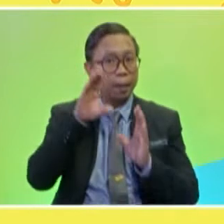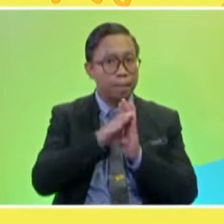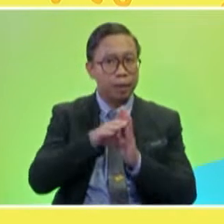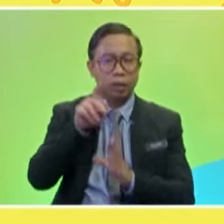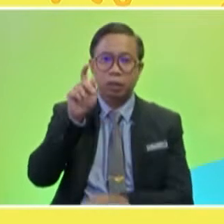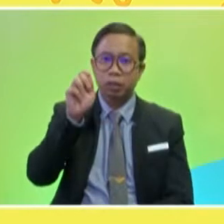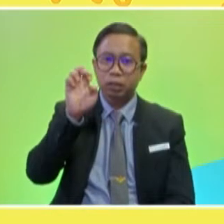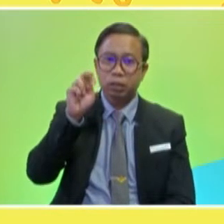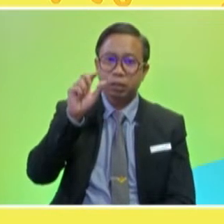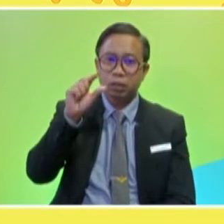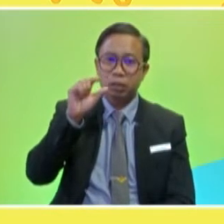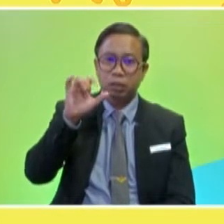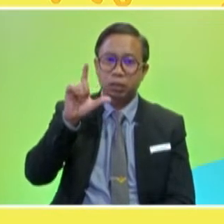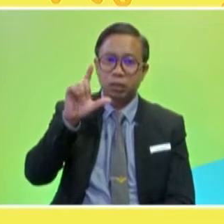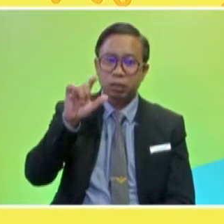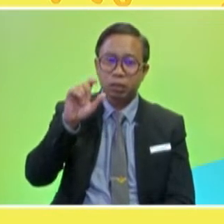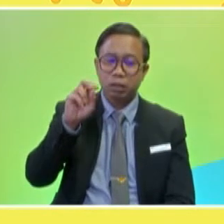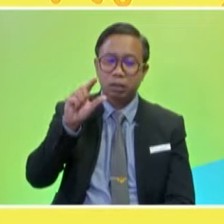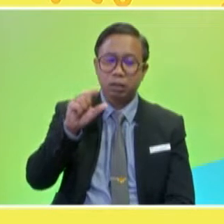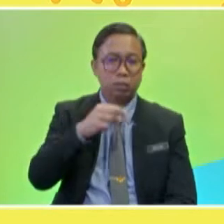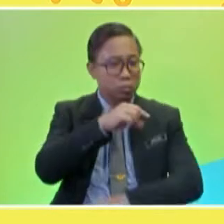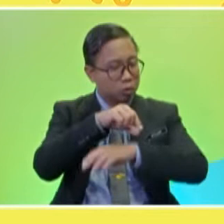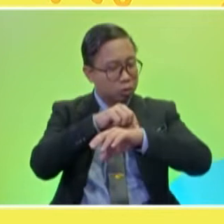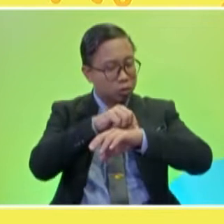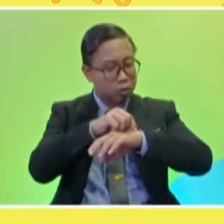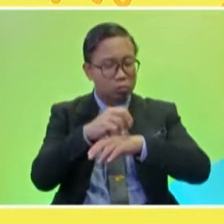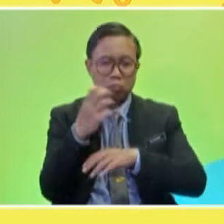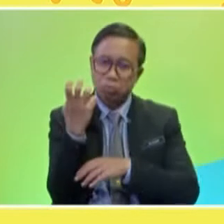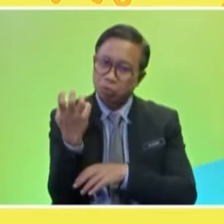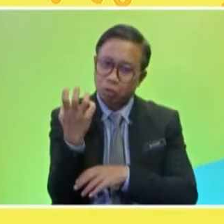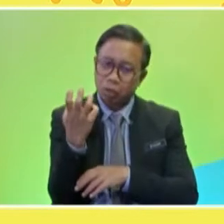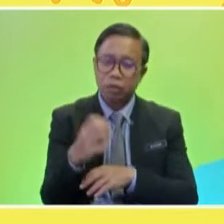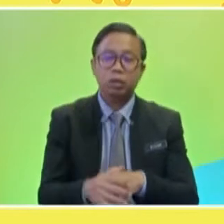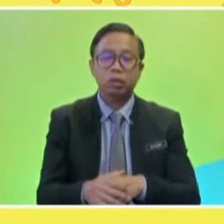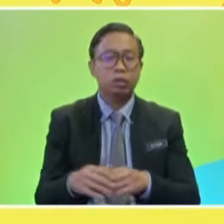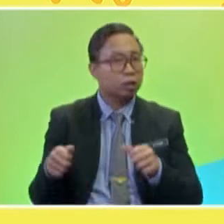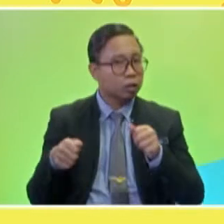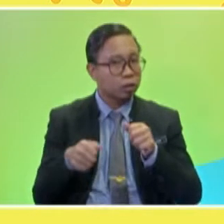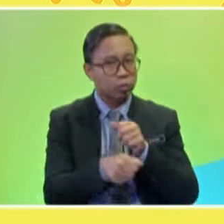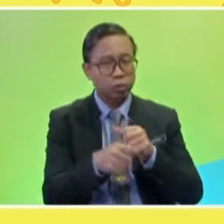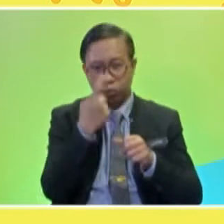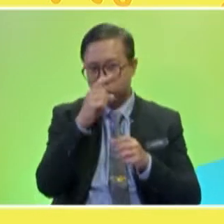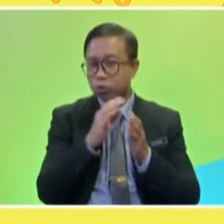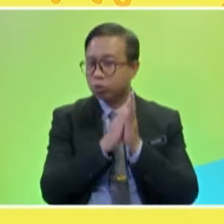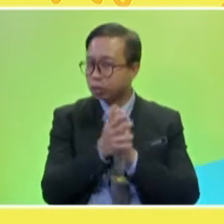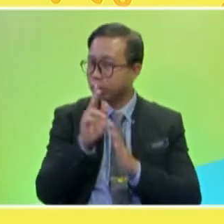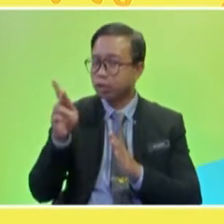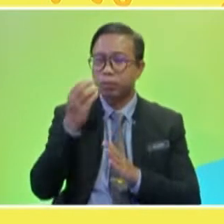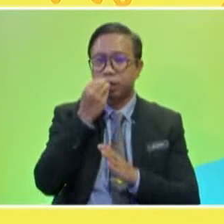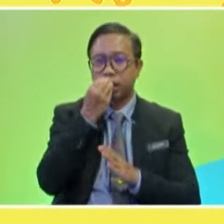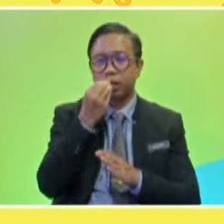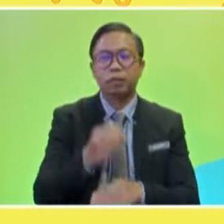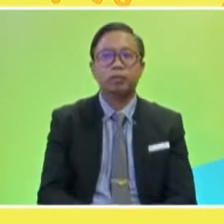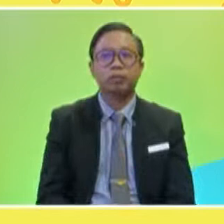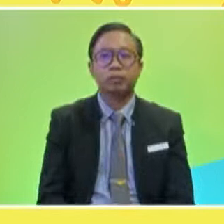tenggiling Oke tenggiling ribosa Sisinya keras tetapi diburu untuk dijadikan makanan eksotik